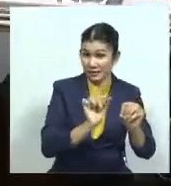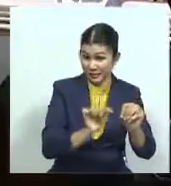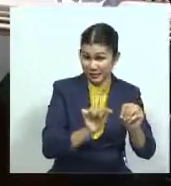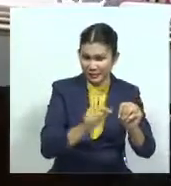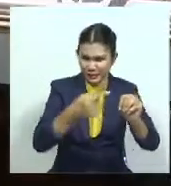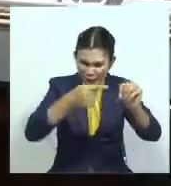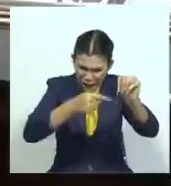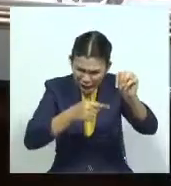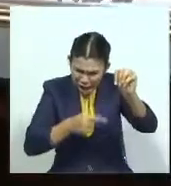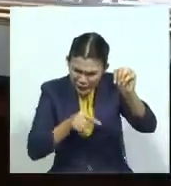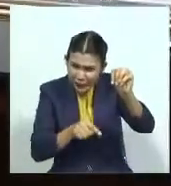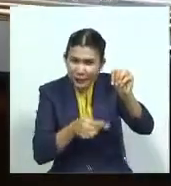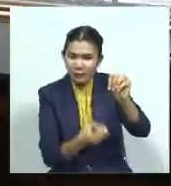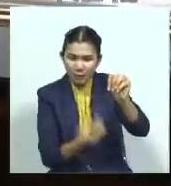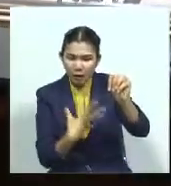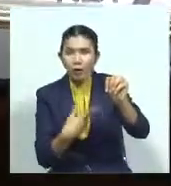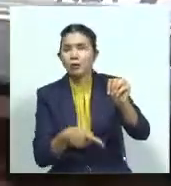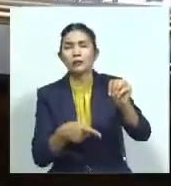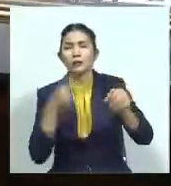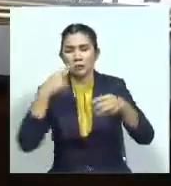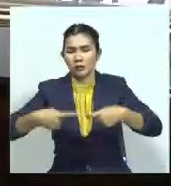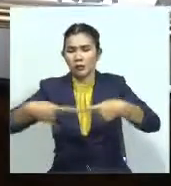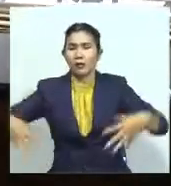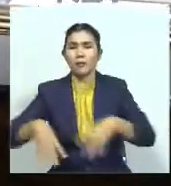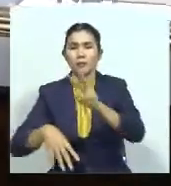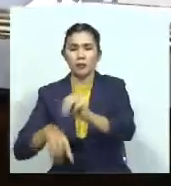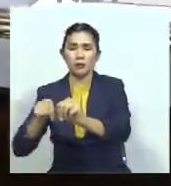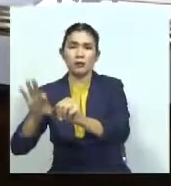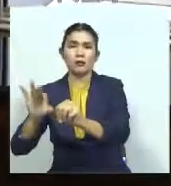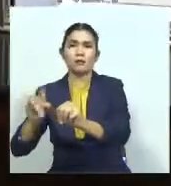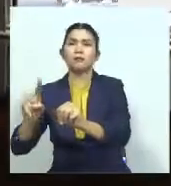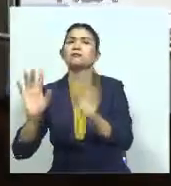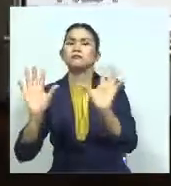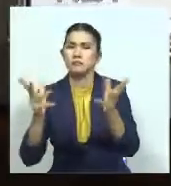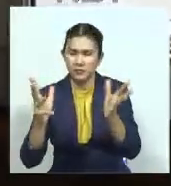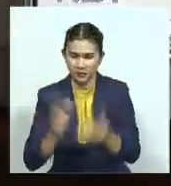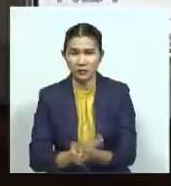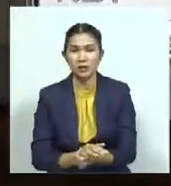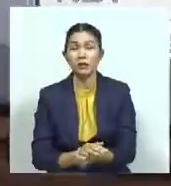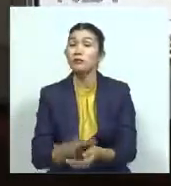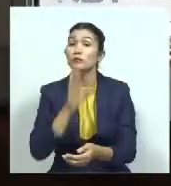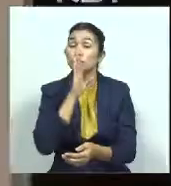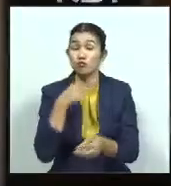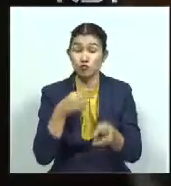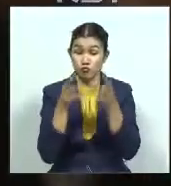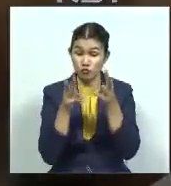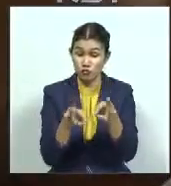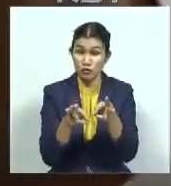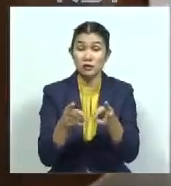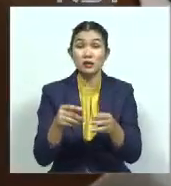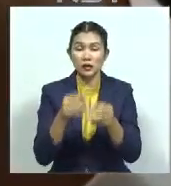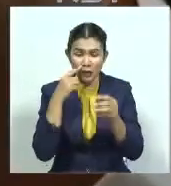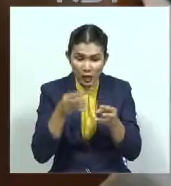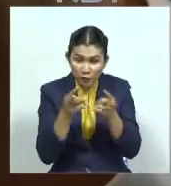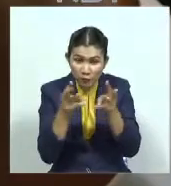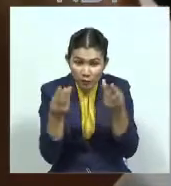การเลือกตั้งส.ส.ไม่ขัดกับมาตรา91ของรัฐธรรมนูญค่ะทั้งนี้หากการคำนวณส.แม้ว่าการคำนวณส.ส.